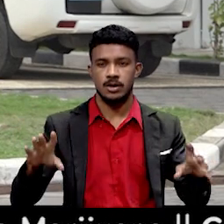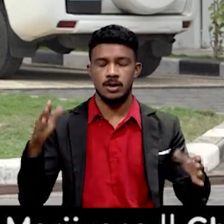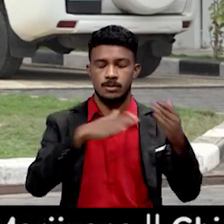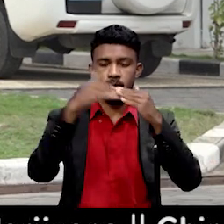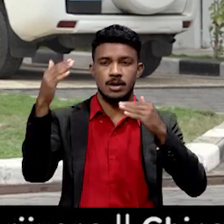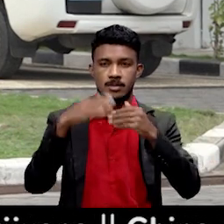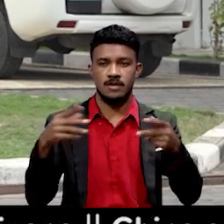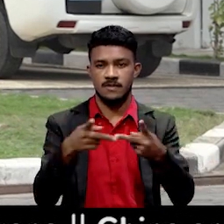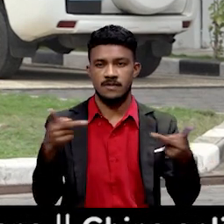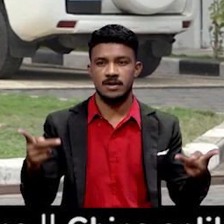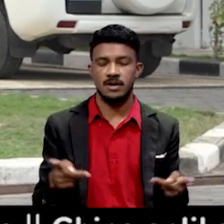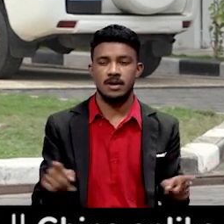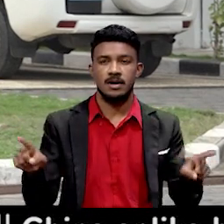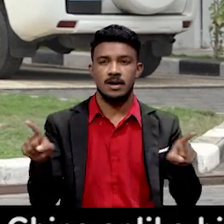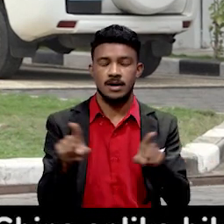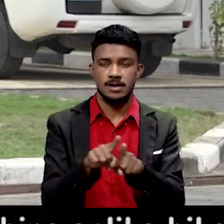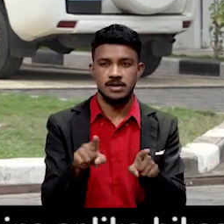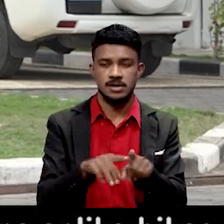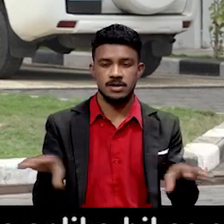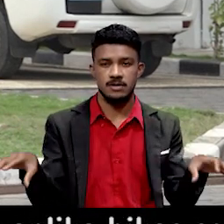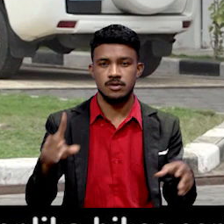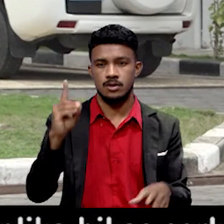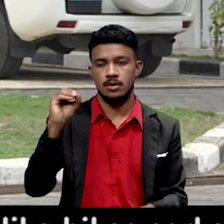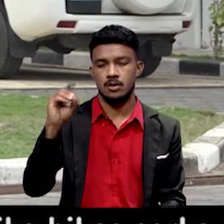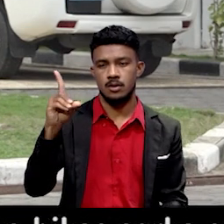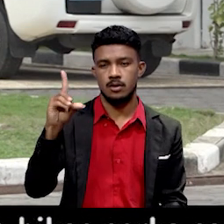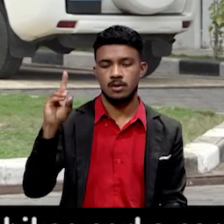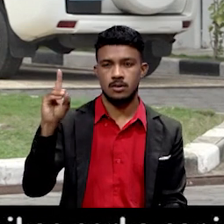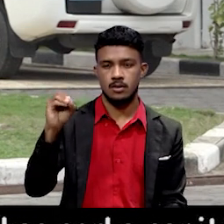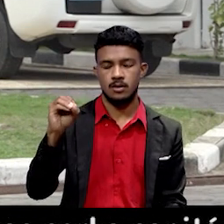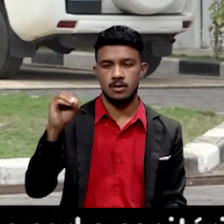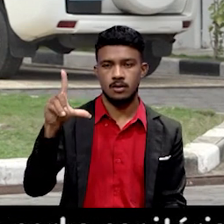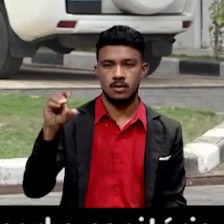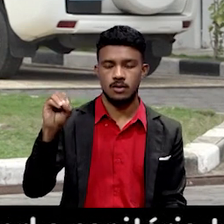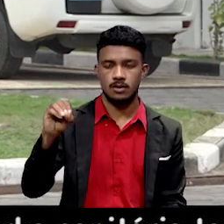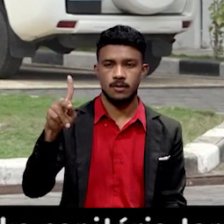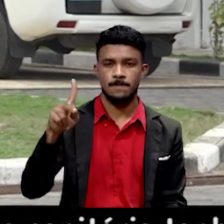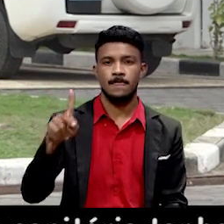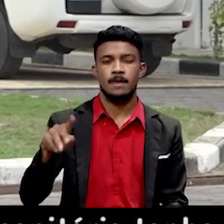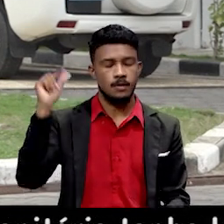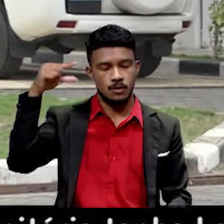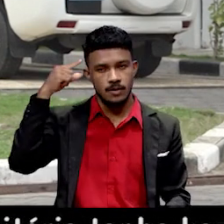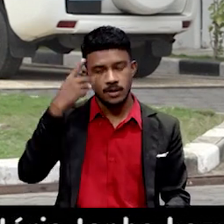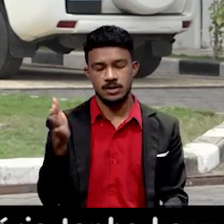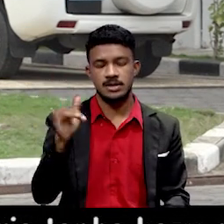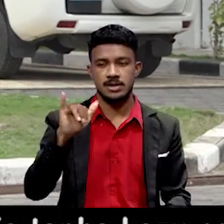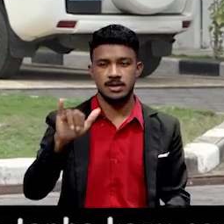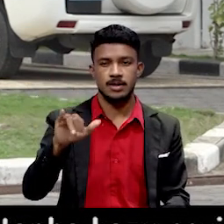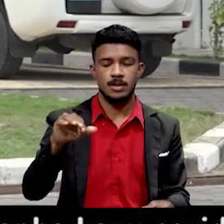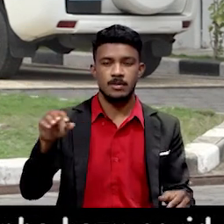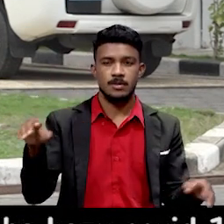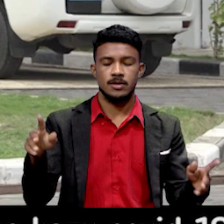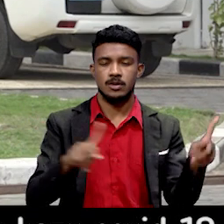ambiental hanesan proseto dolokuan. Governo e responsabilidade atu garante katak, proseto sira nebe